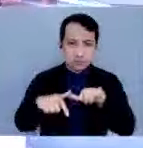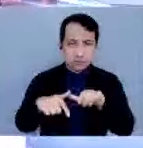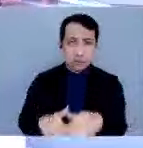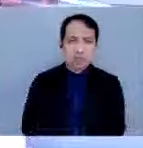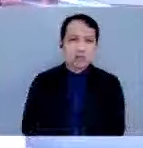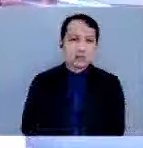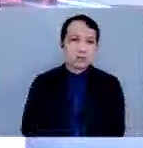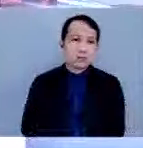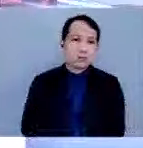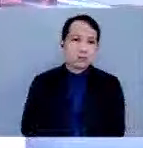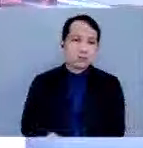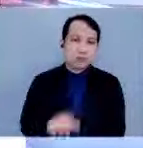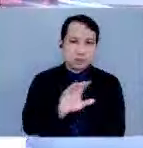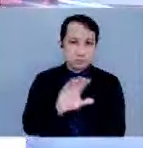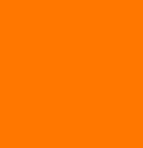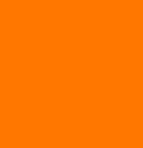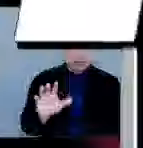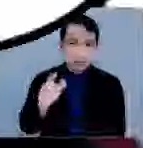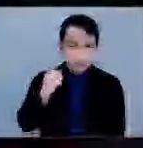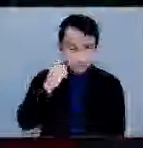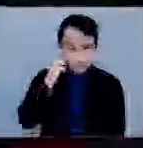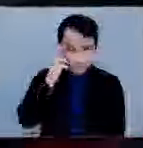frontline ang balitang yan, si Gio Robles.